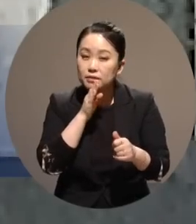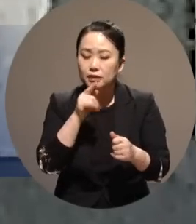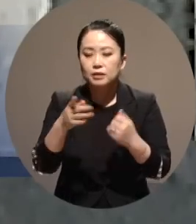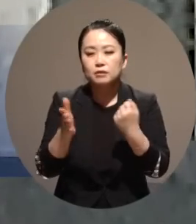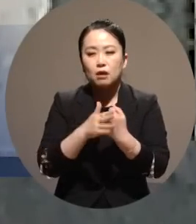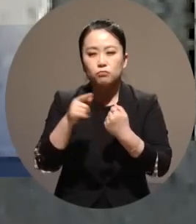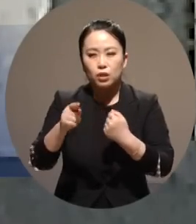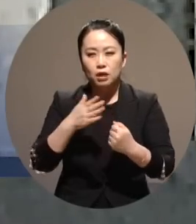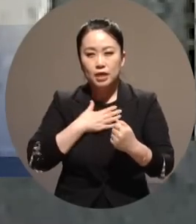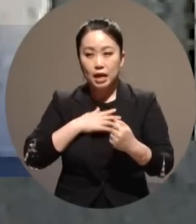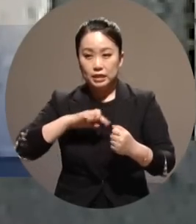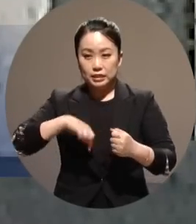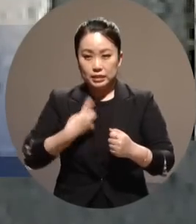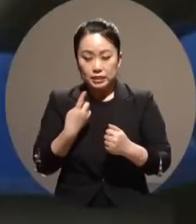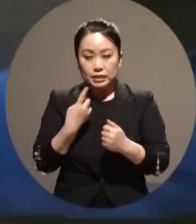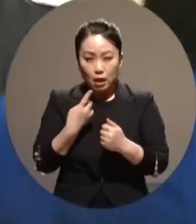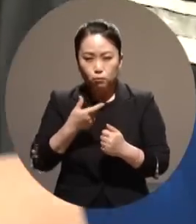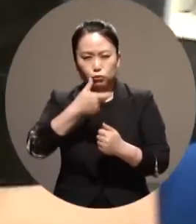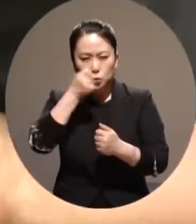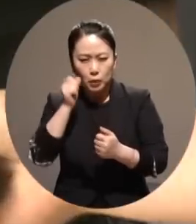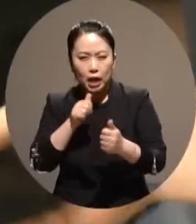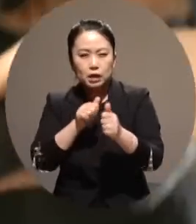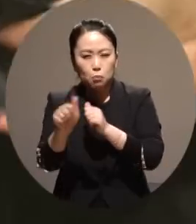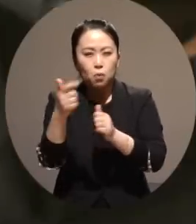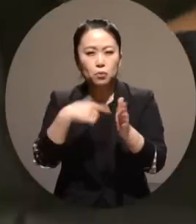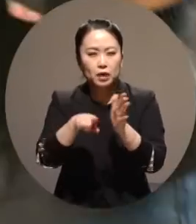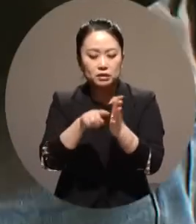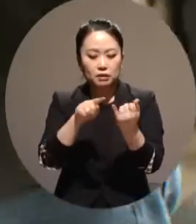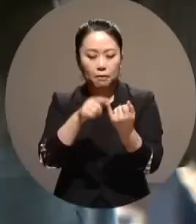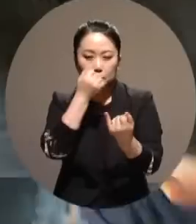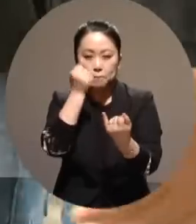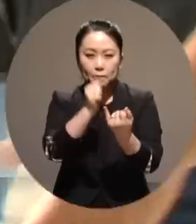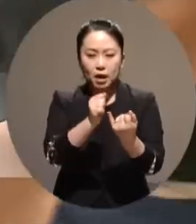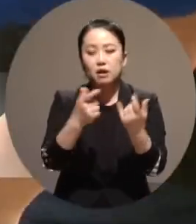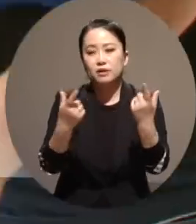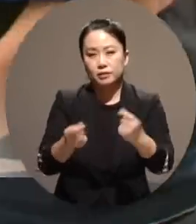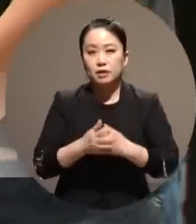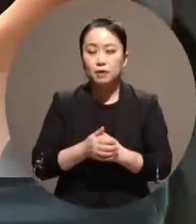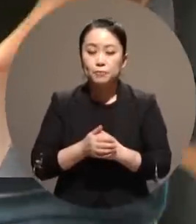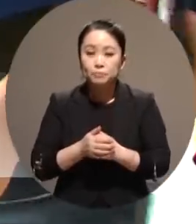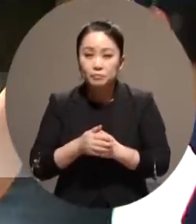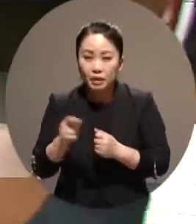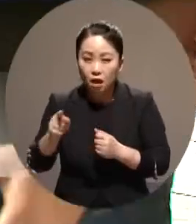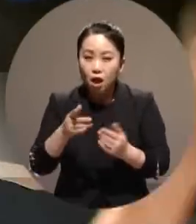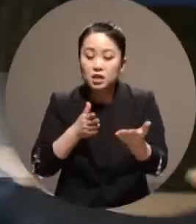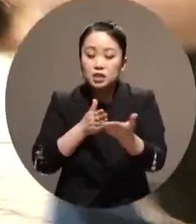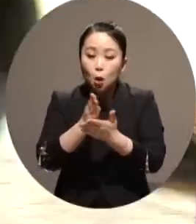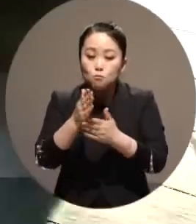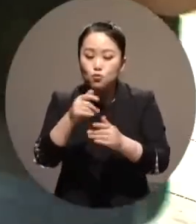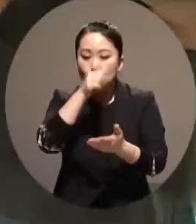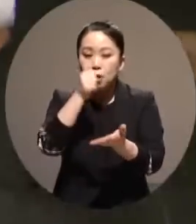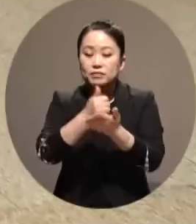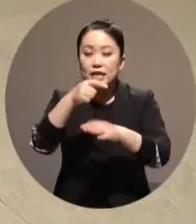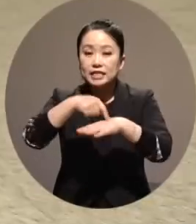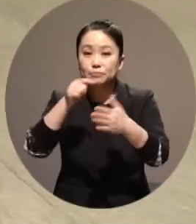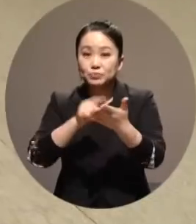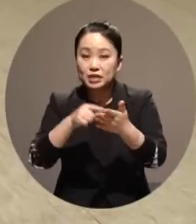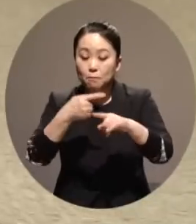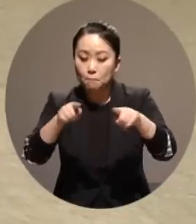아이덴티티를 훔치려고 했던 것 같아요. 경찰은 정유정에 대해 프로파일러를 투입해 심리 상담을 진행한 데 이어